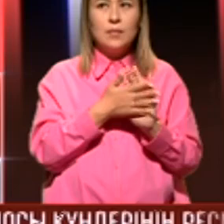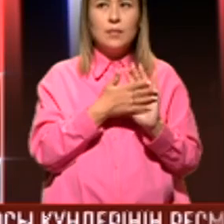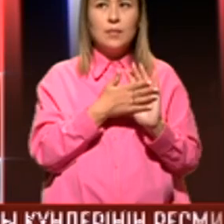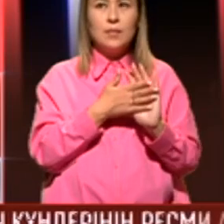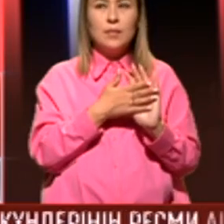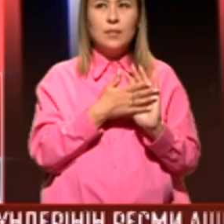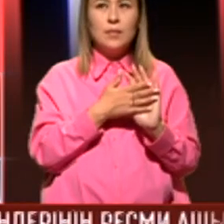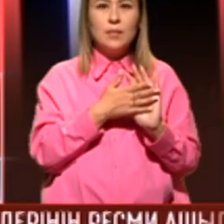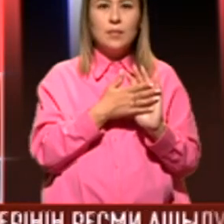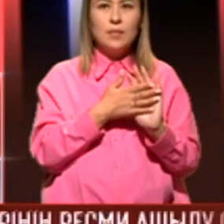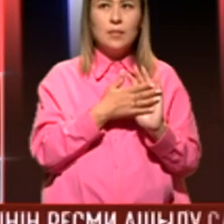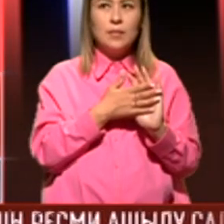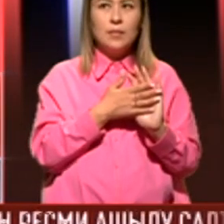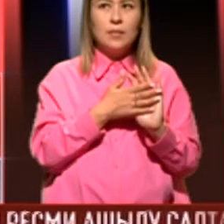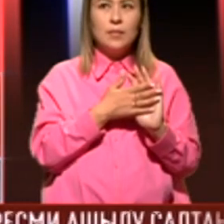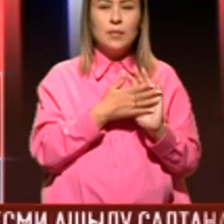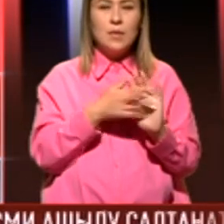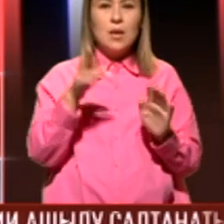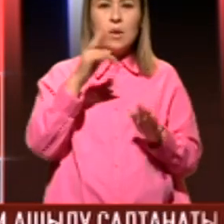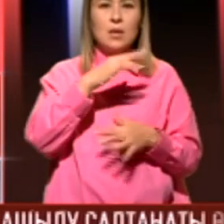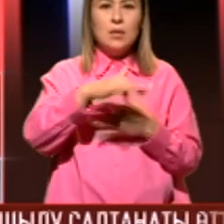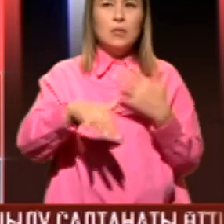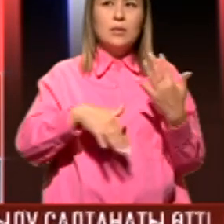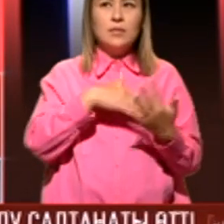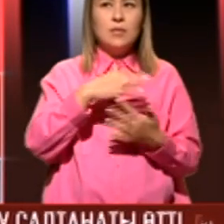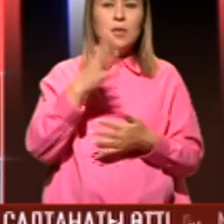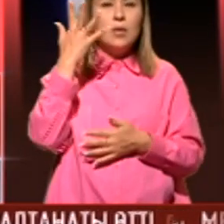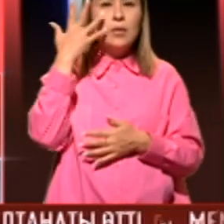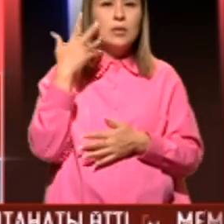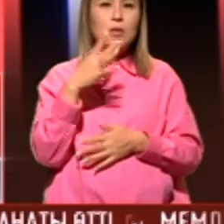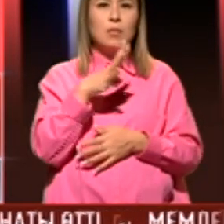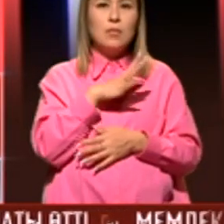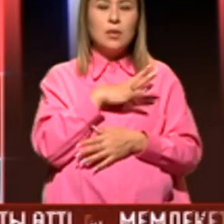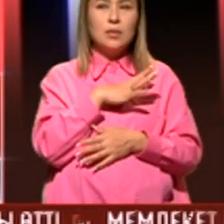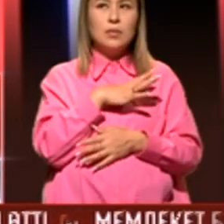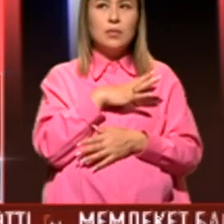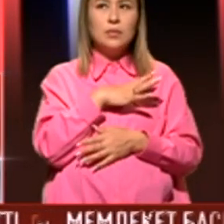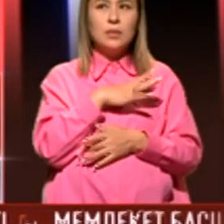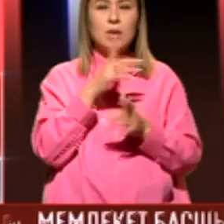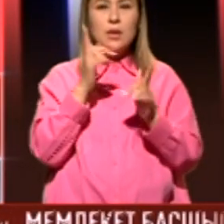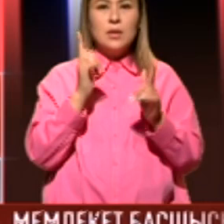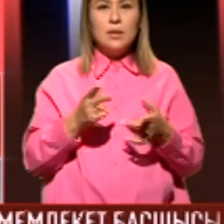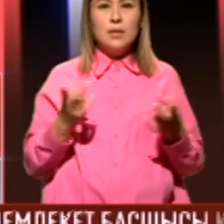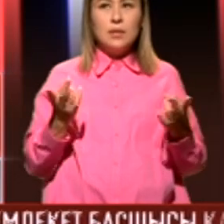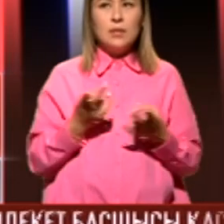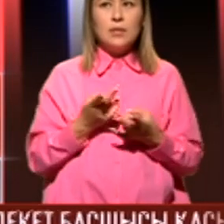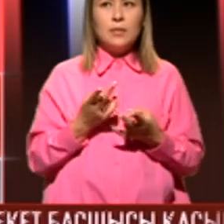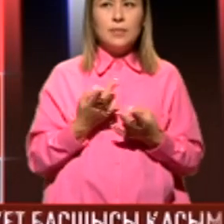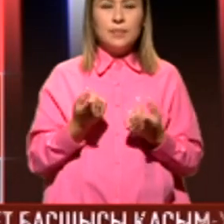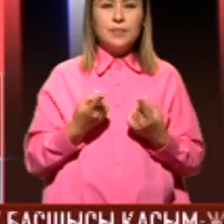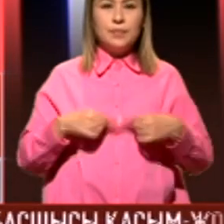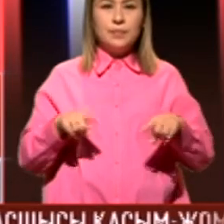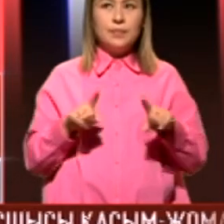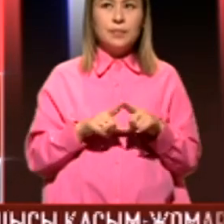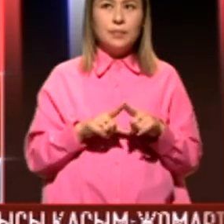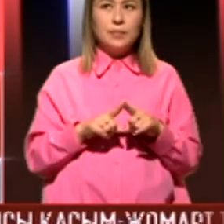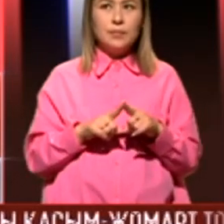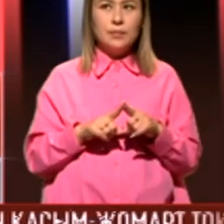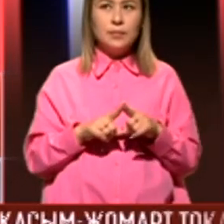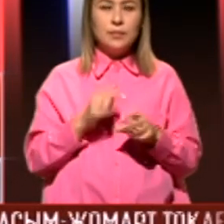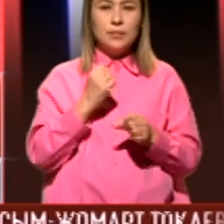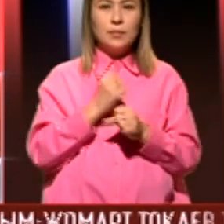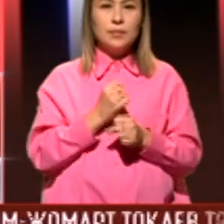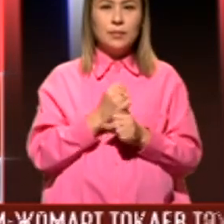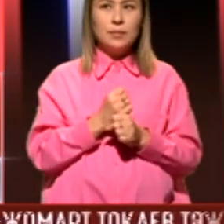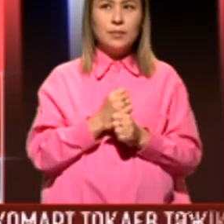берейік. Енді өткені мынау қаңтар оқиғасы кезінде ашық айту керекпіз, мойындау керекпіз осы ұйымның